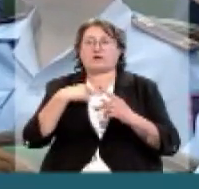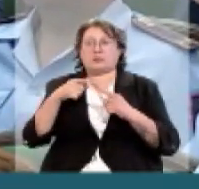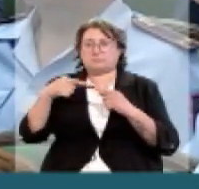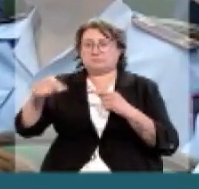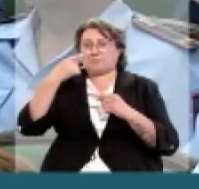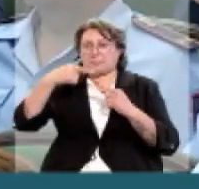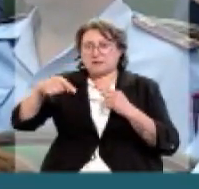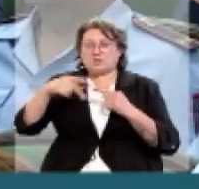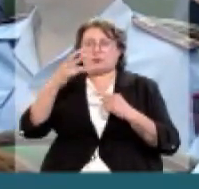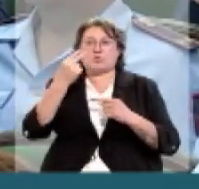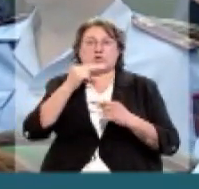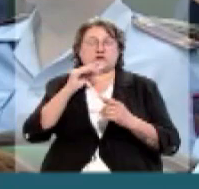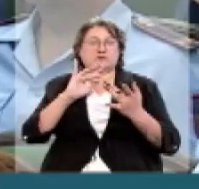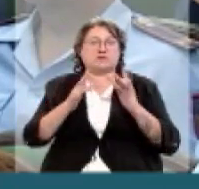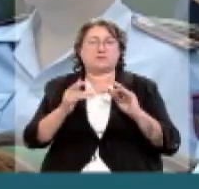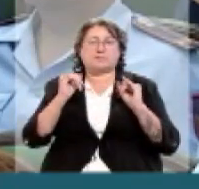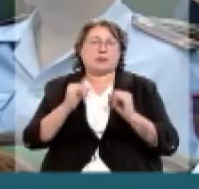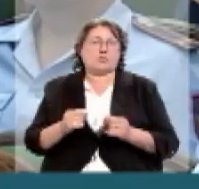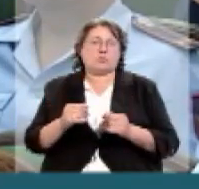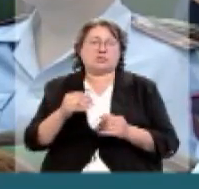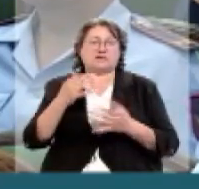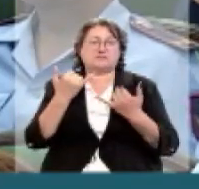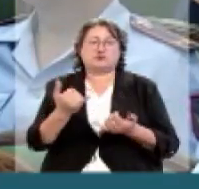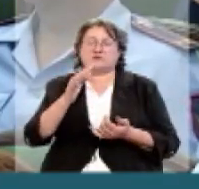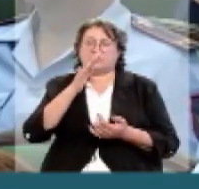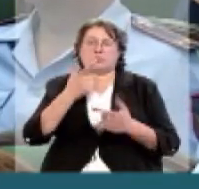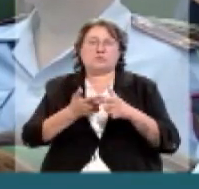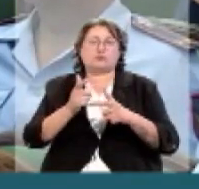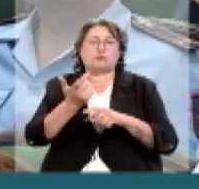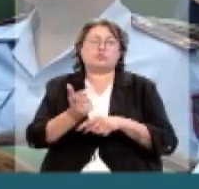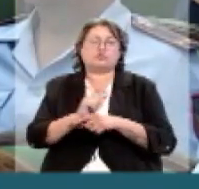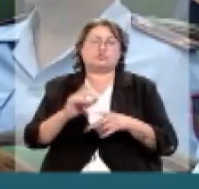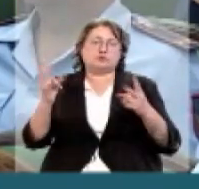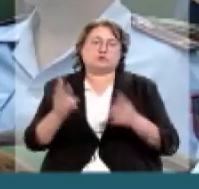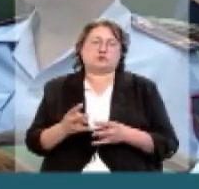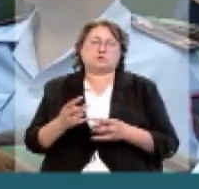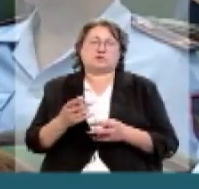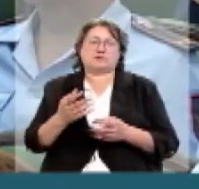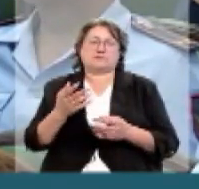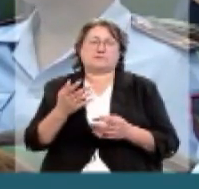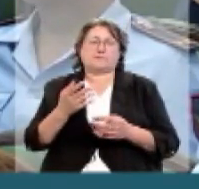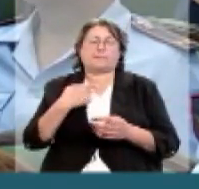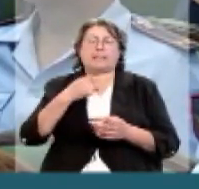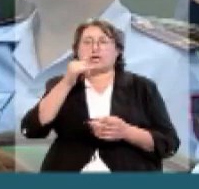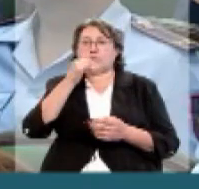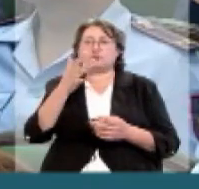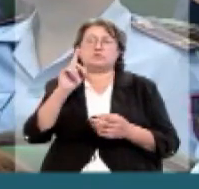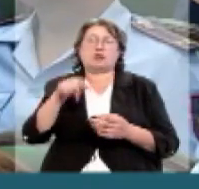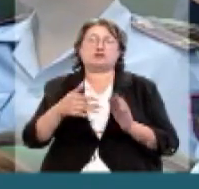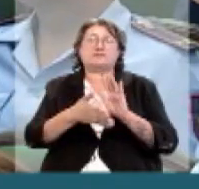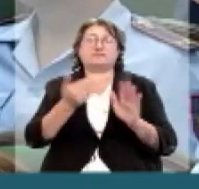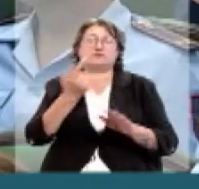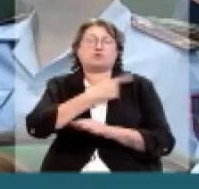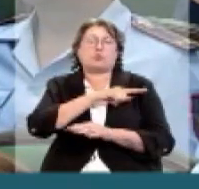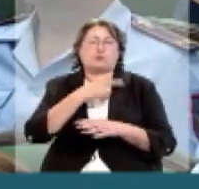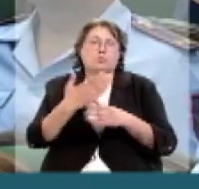Новопокровка ауылы бізден алыс емес, алайда бізде интернет сапасы түгіл, байланыстың өзі нашар. Бұл қазіргі уақытта өте қажет. Бала